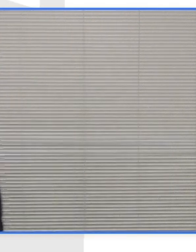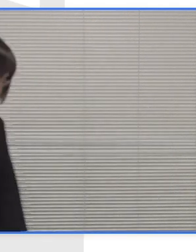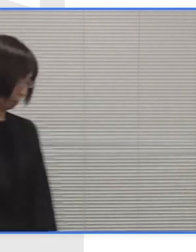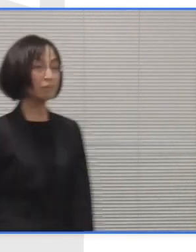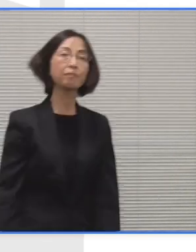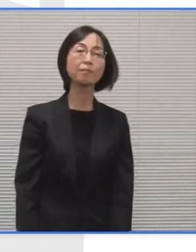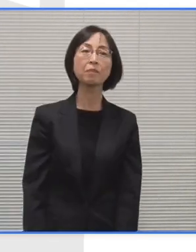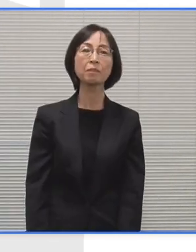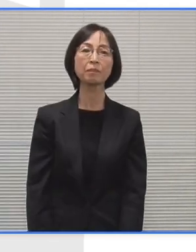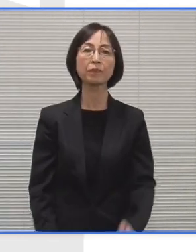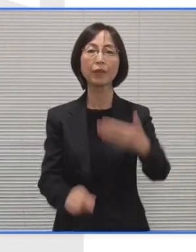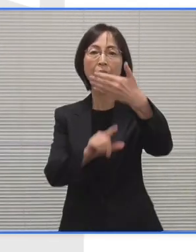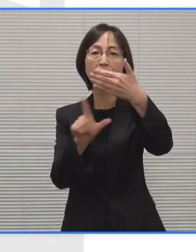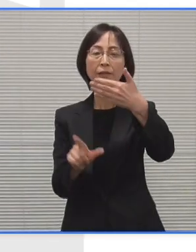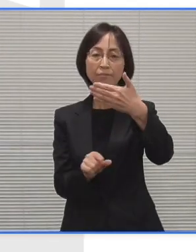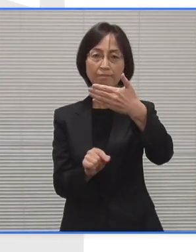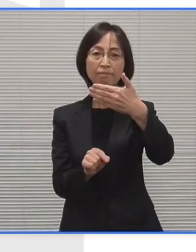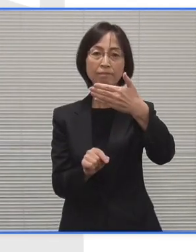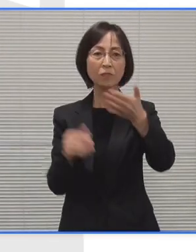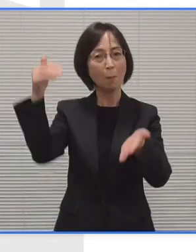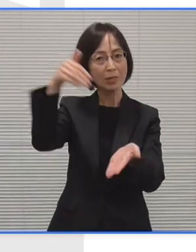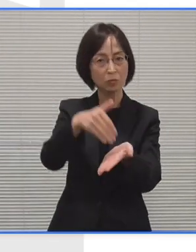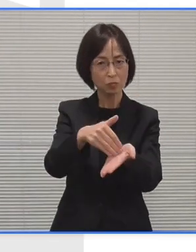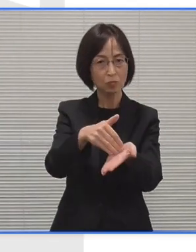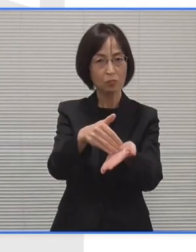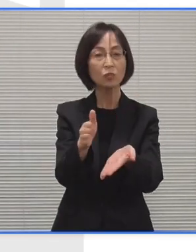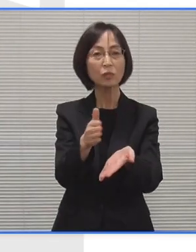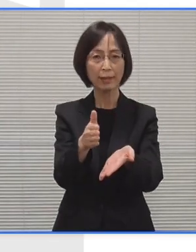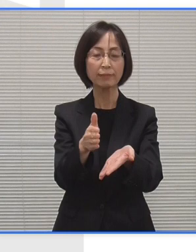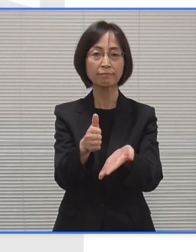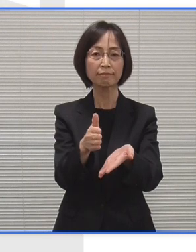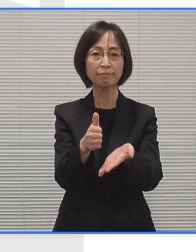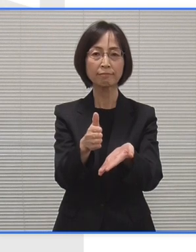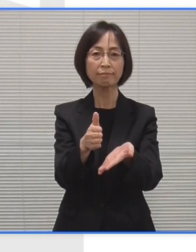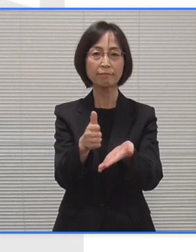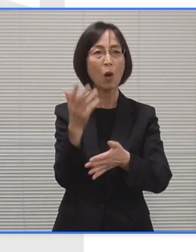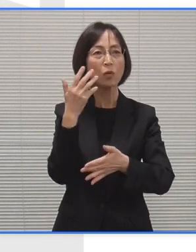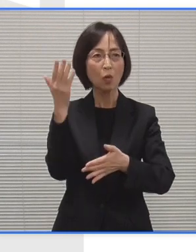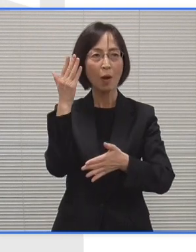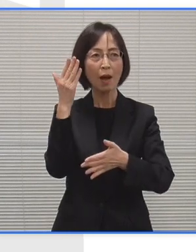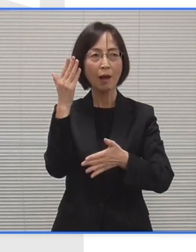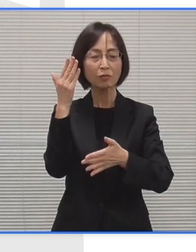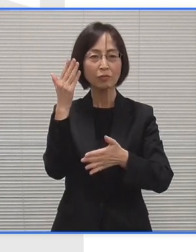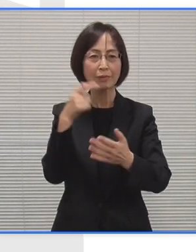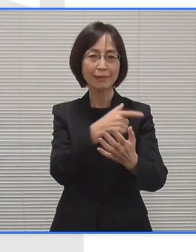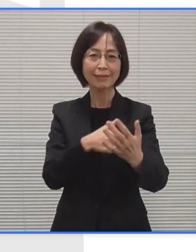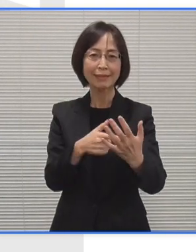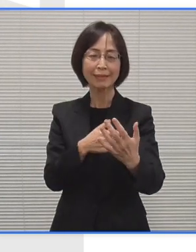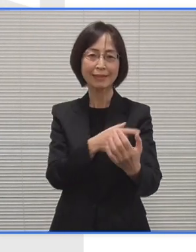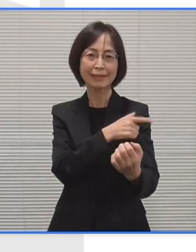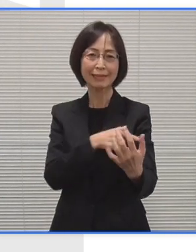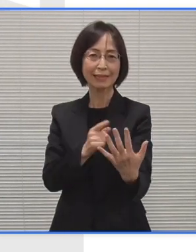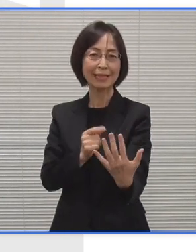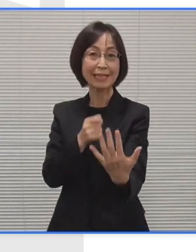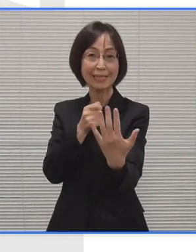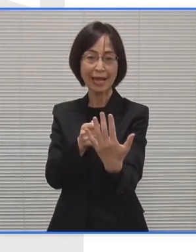9月の末頃ですね、多分会見した少し後かと思いますけれ